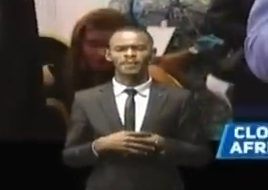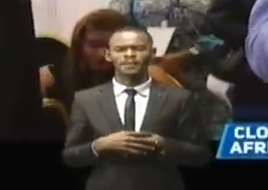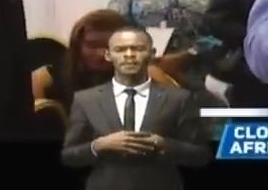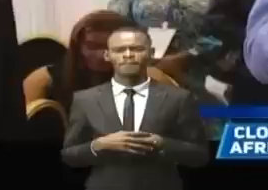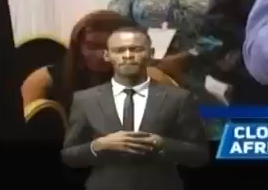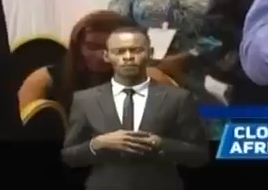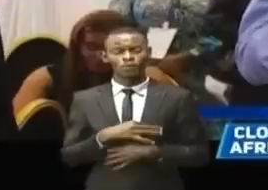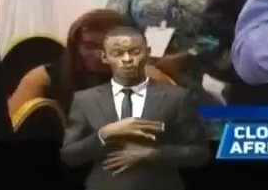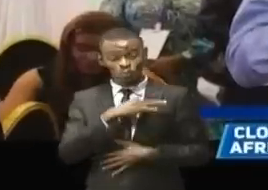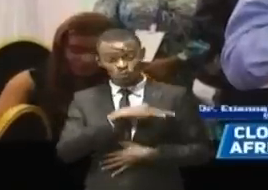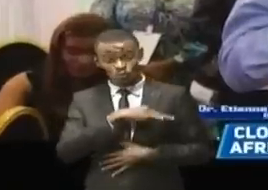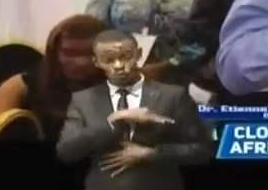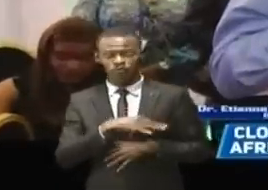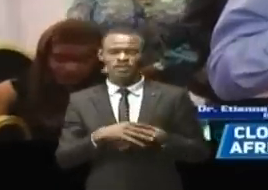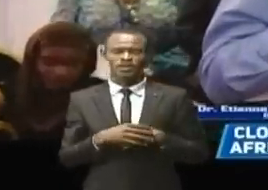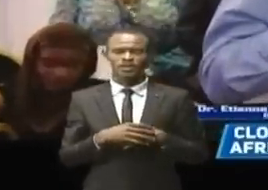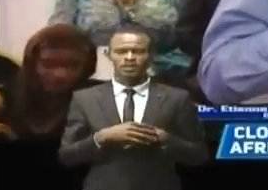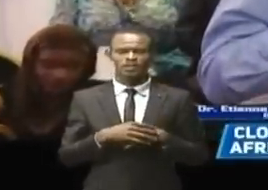de vous remercier